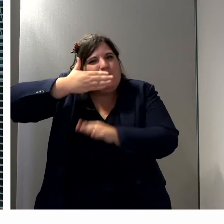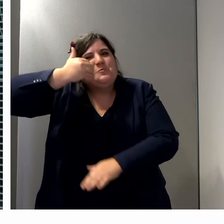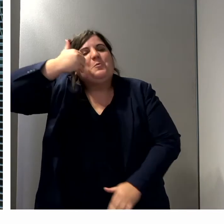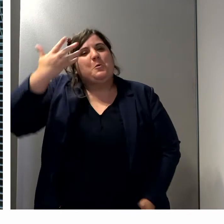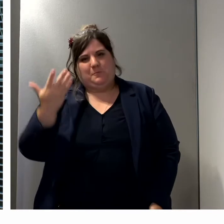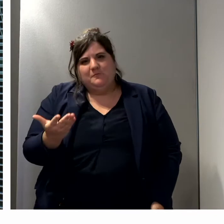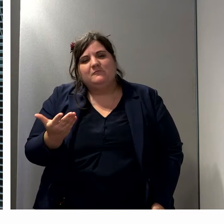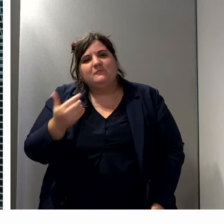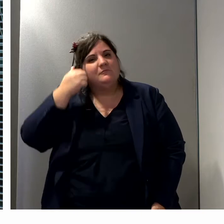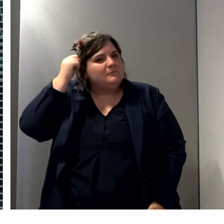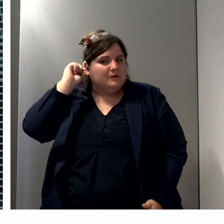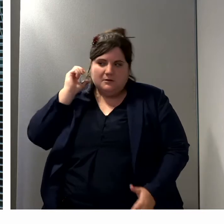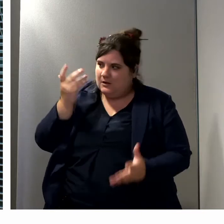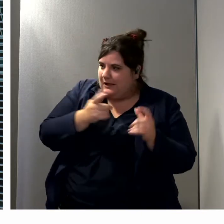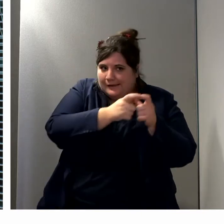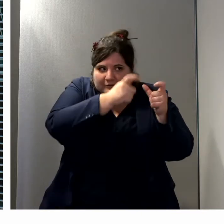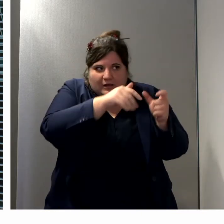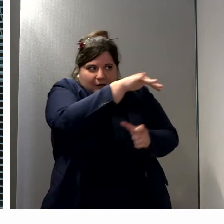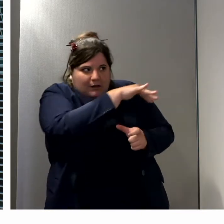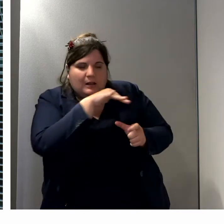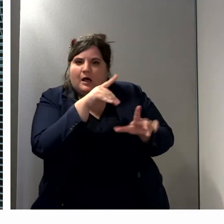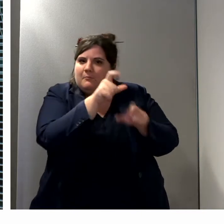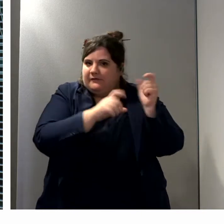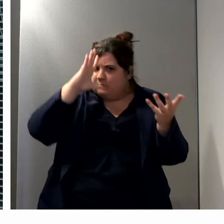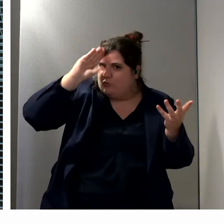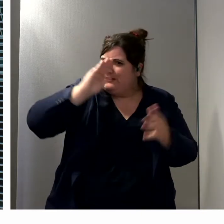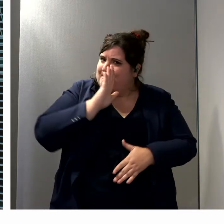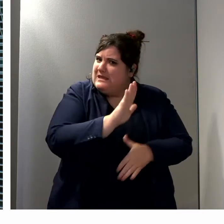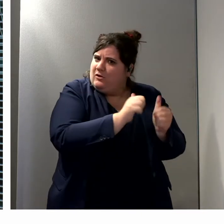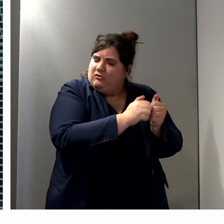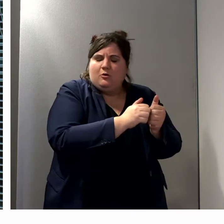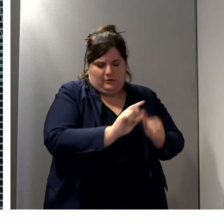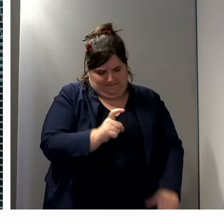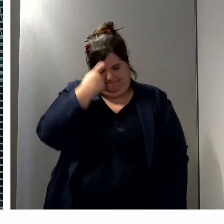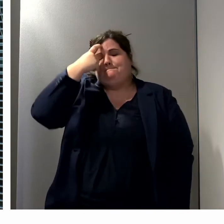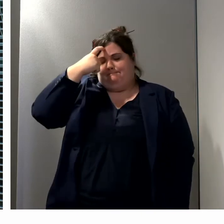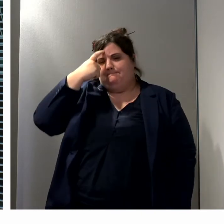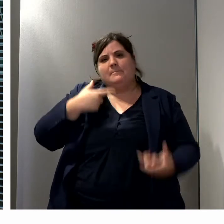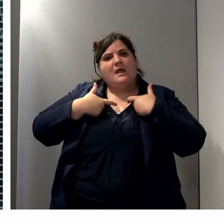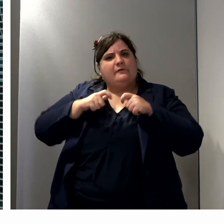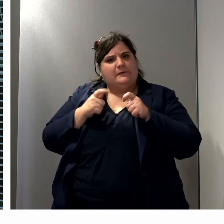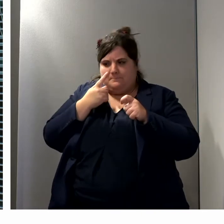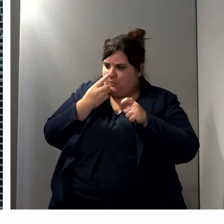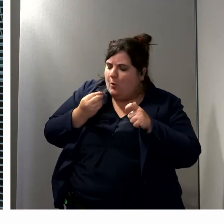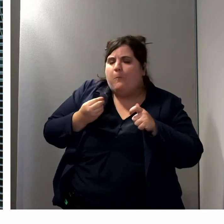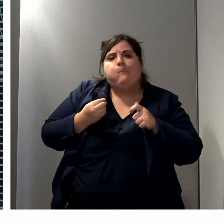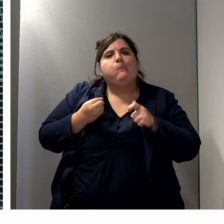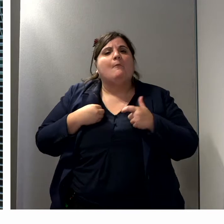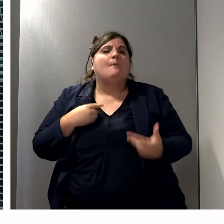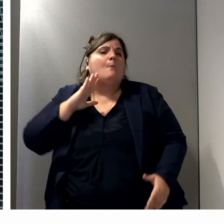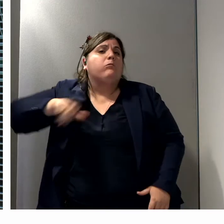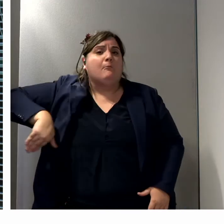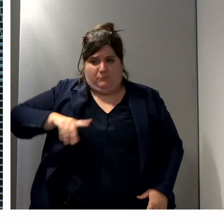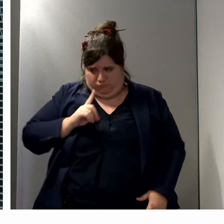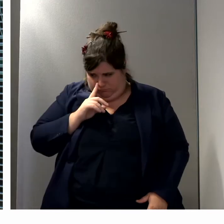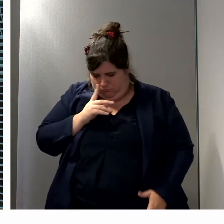pense qu'aujourd'hui, les industriels, les acteurs du jeu vidéo ont compris que les enjeux de l'accessibilité n'étaient pas négociables, qu'ils